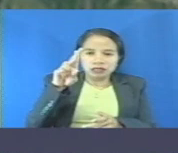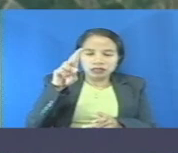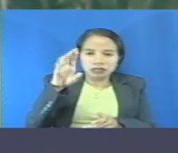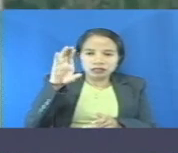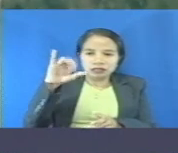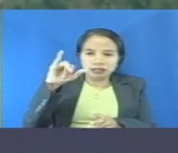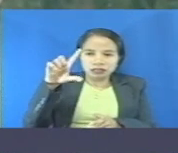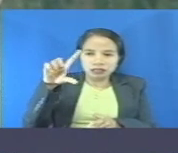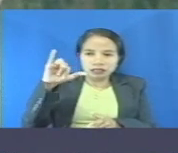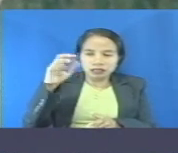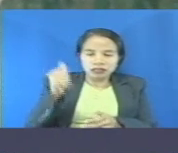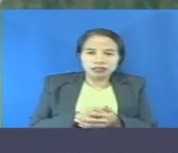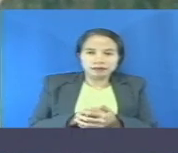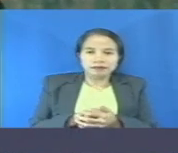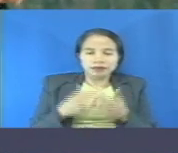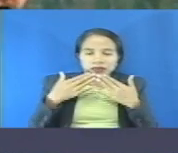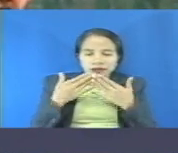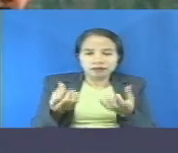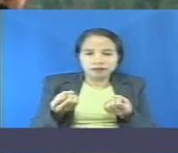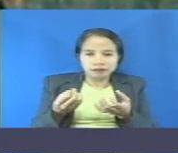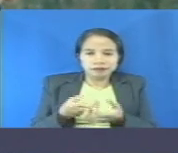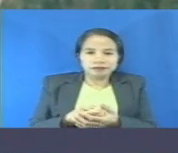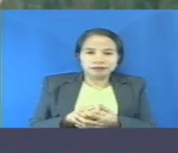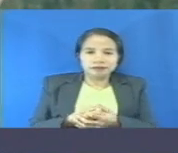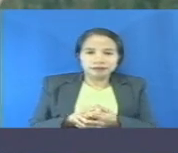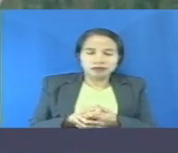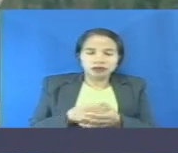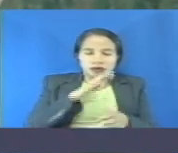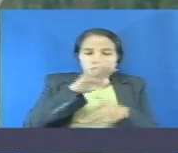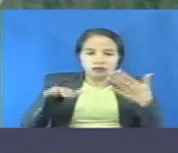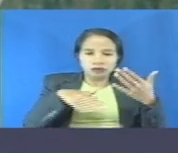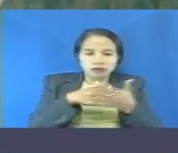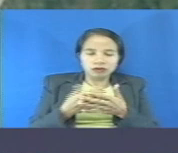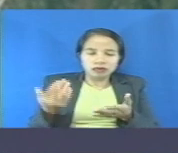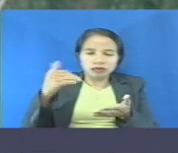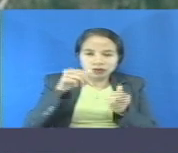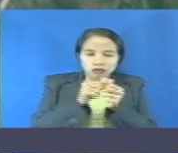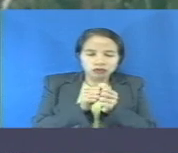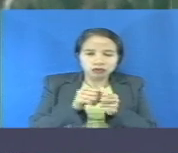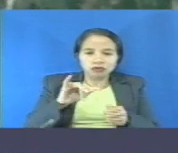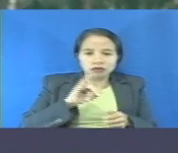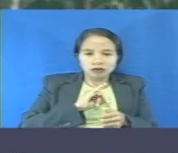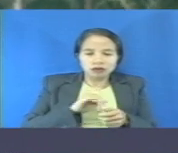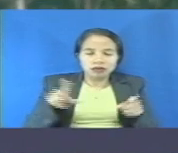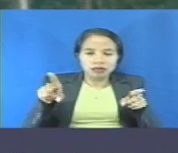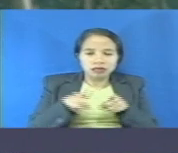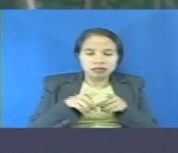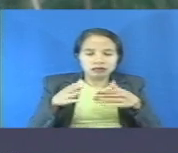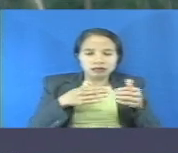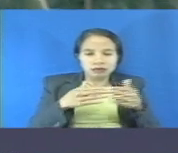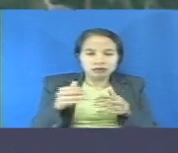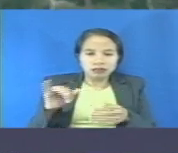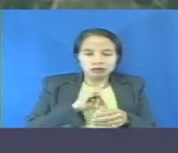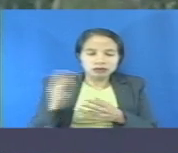Ya, obrigada belong Almero Afonso i estudio central RTTL. Telespetadores, file hika so hau Ersilarego, hane sampai bain, hau